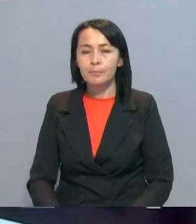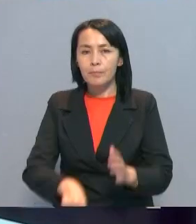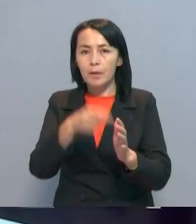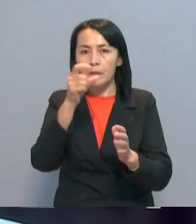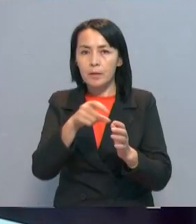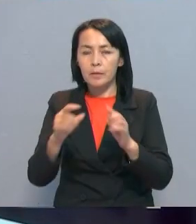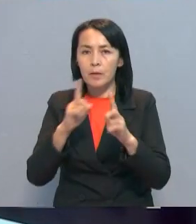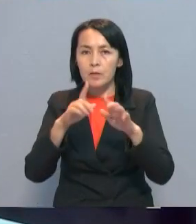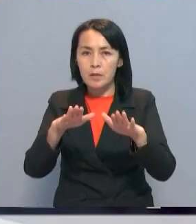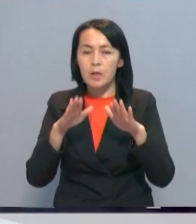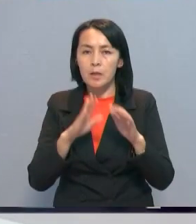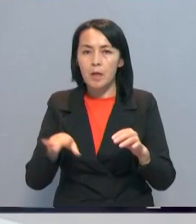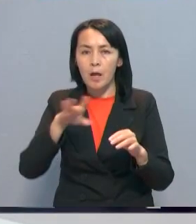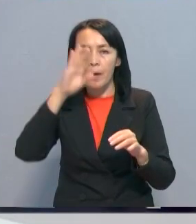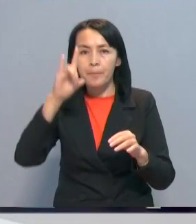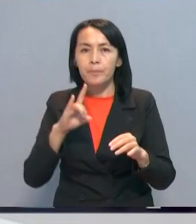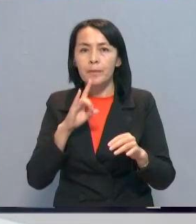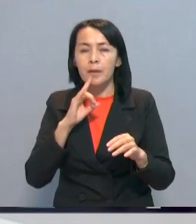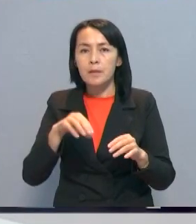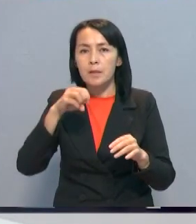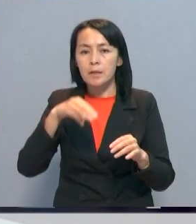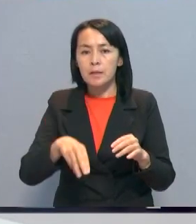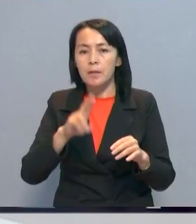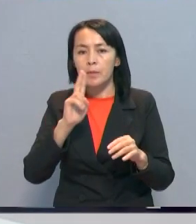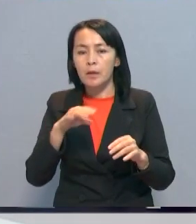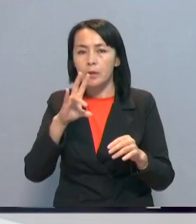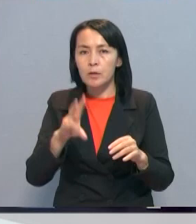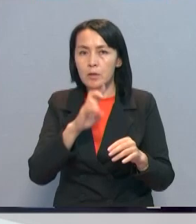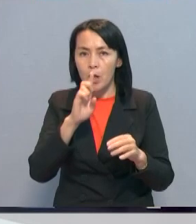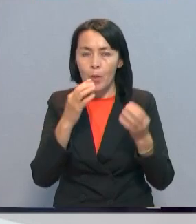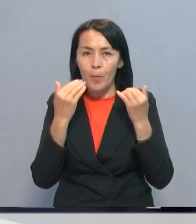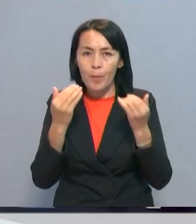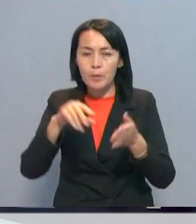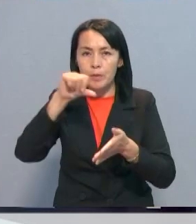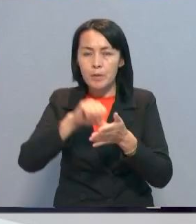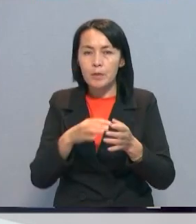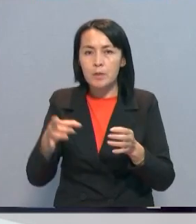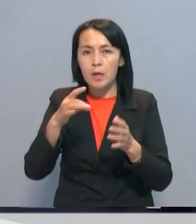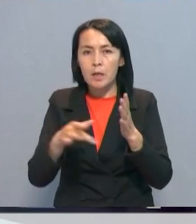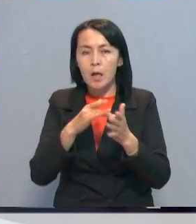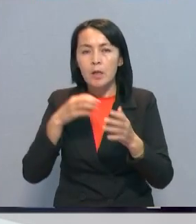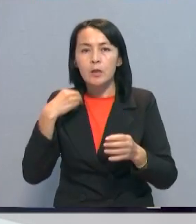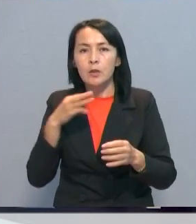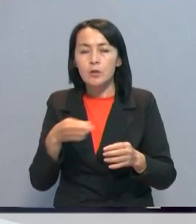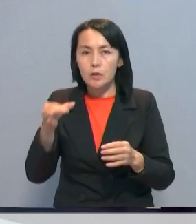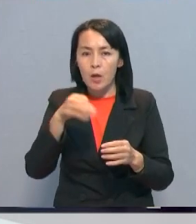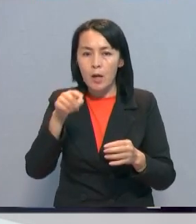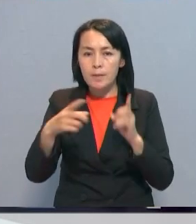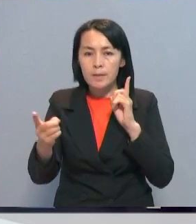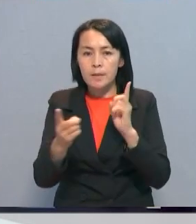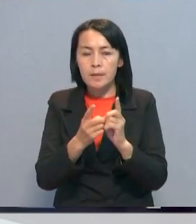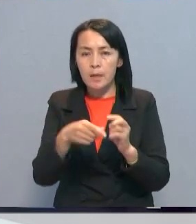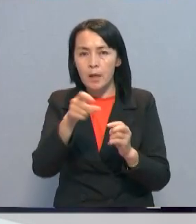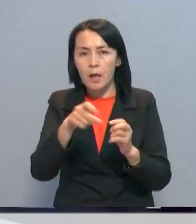Депутаты Мажилиса парламента Республики Казахстан Атемыр Кырыкбаев и Нурсултан Байтилесов посетили районы и города Туркестанской области,